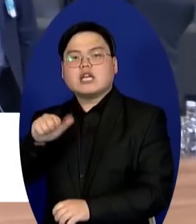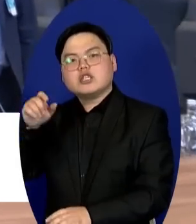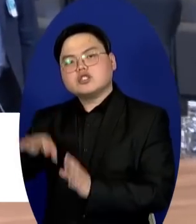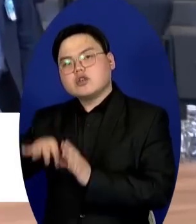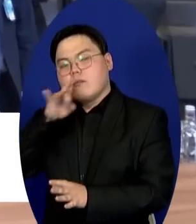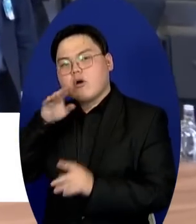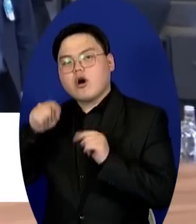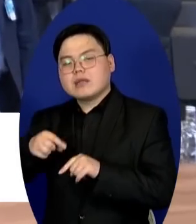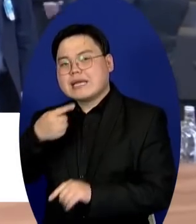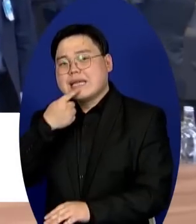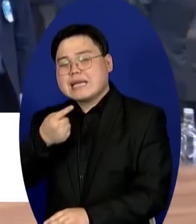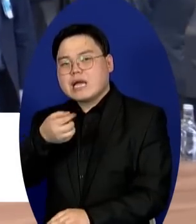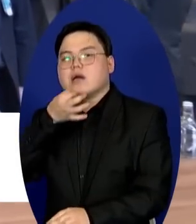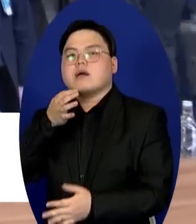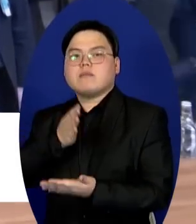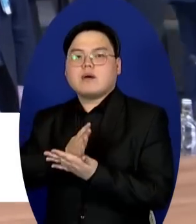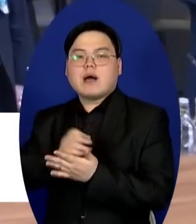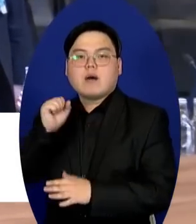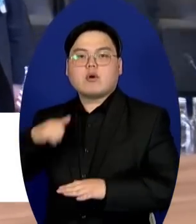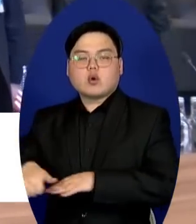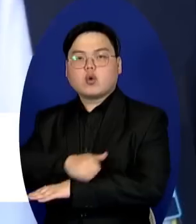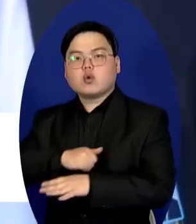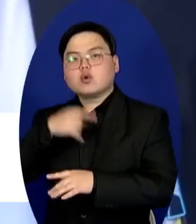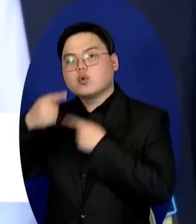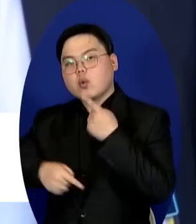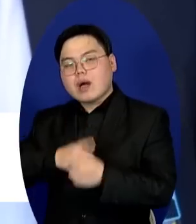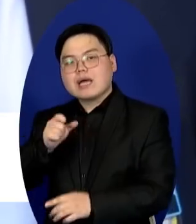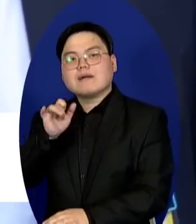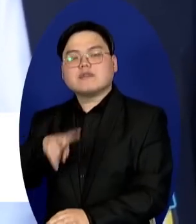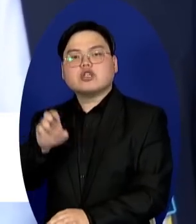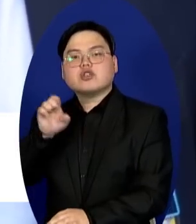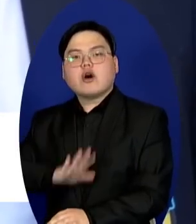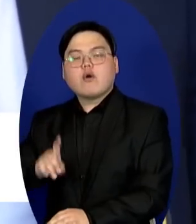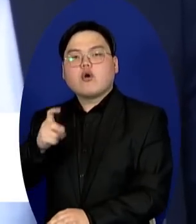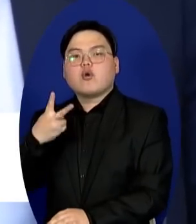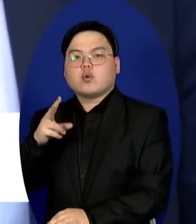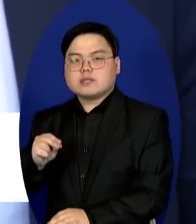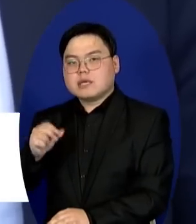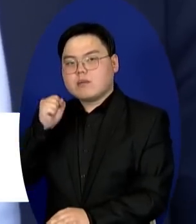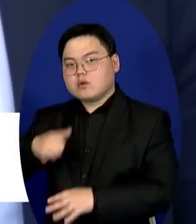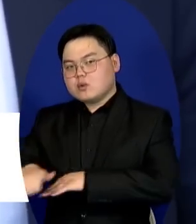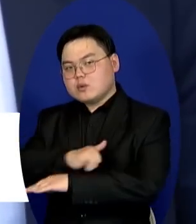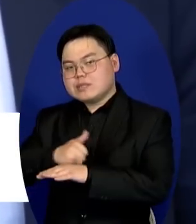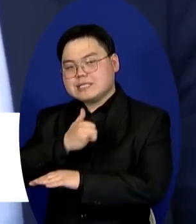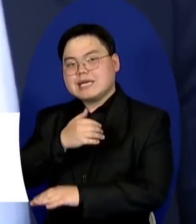сонгохтыг одоогоор хэлэхэд эрт байгаа юм байна. Америк нэгдсэн улсын тухайд эвслийн Европ дахь хүчнийг одоо Америкийн генерал